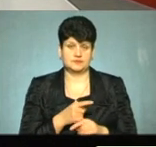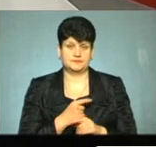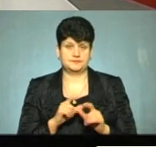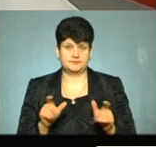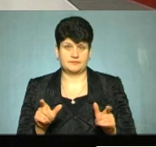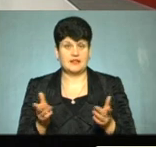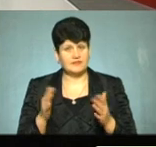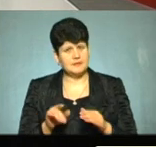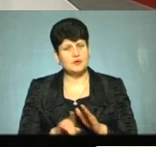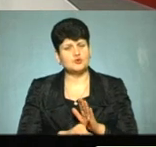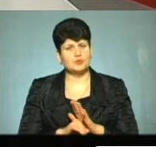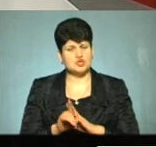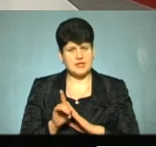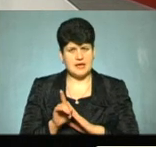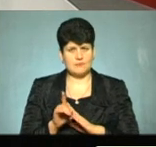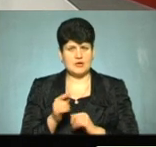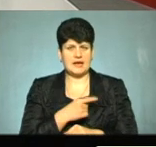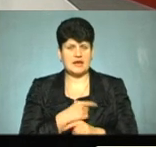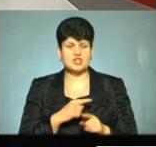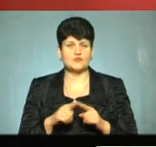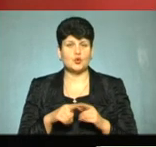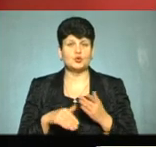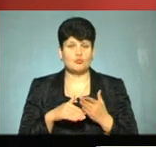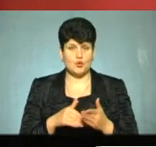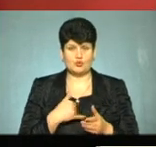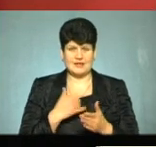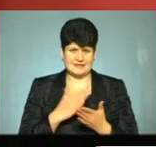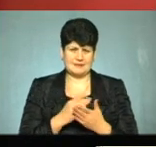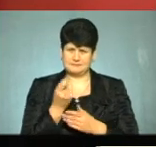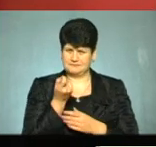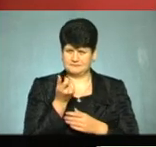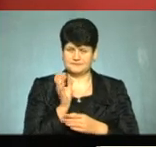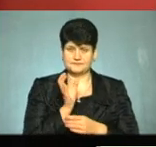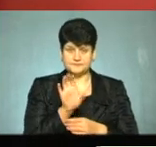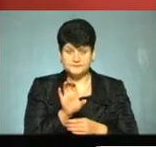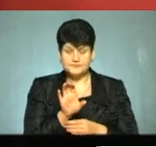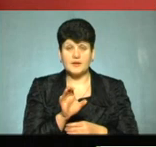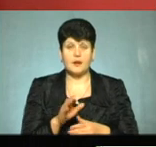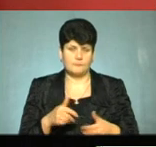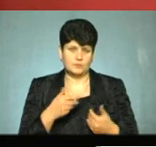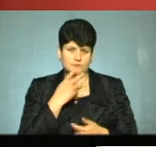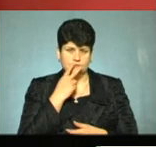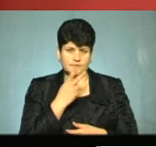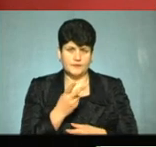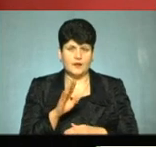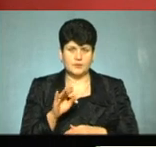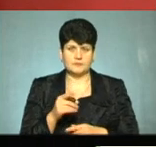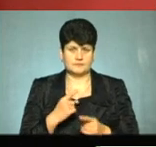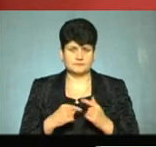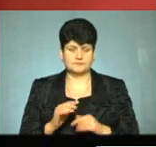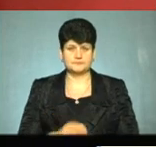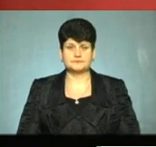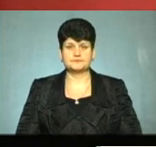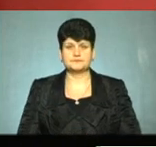бази. Давайте ми розпочнемо із лікарні швидкої допомоги. У нас є невеликий сюжет. Я пропоную зараз його переглянути, тоді